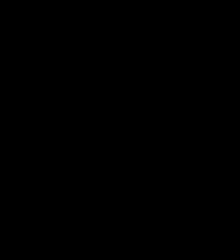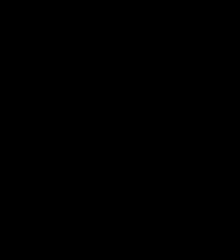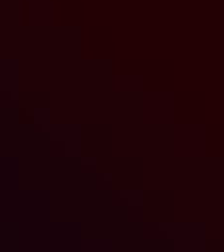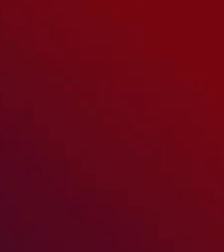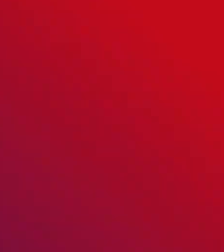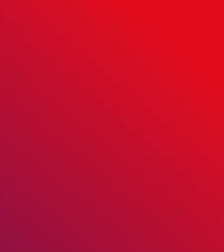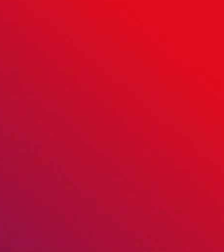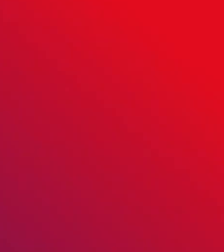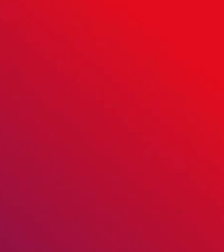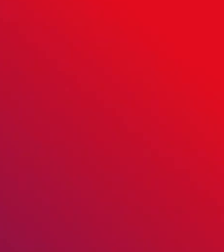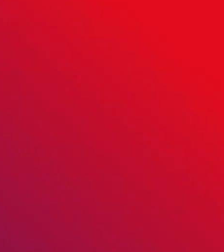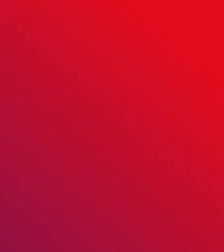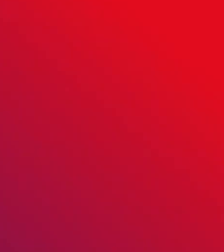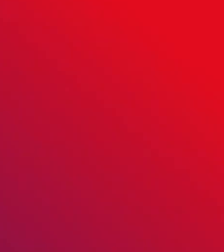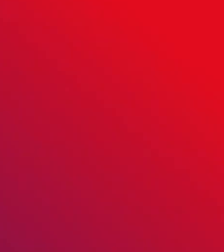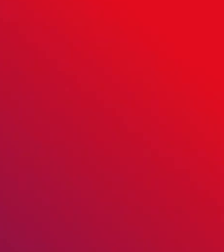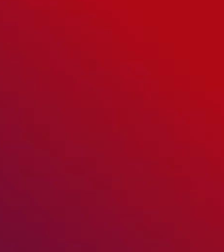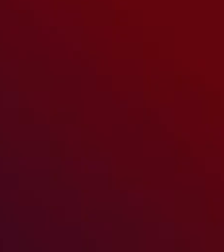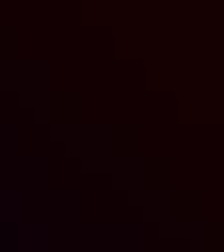หยท...